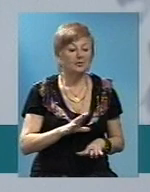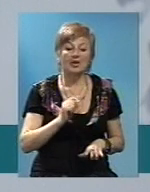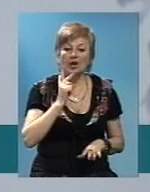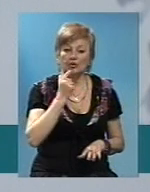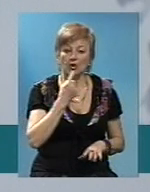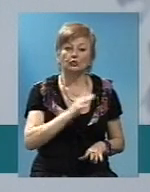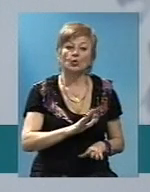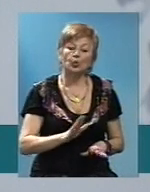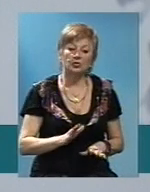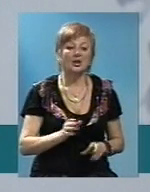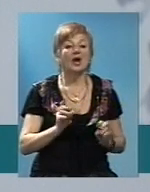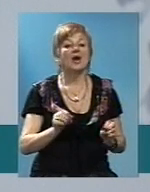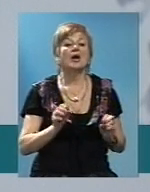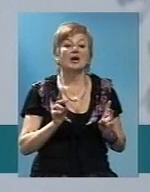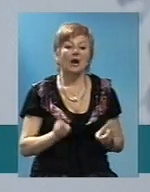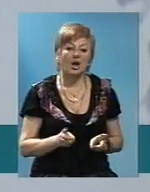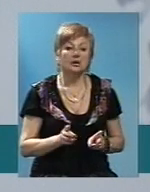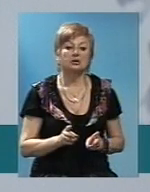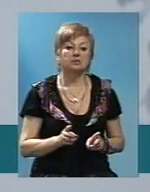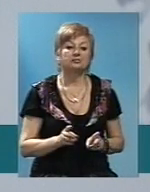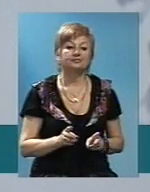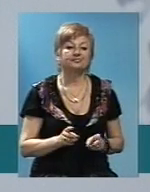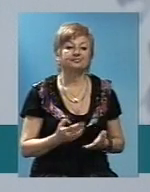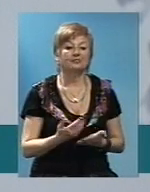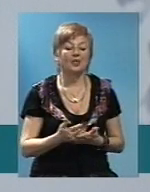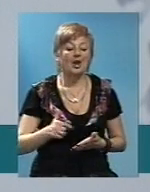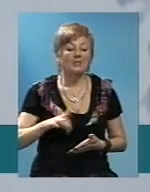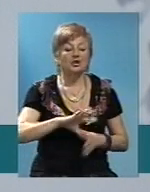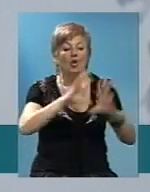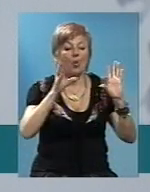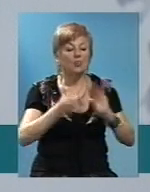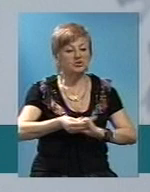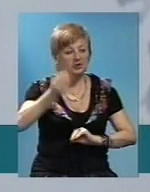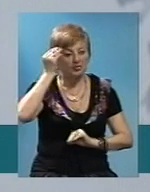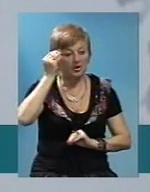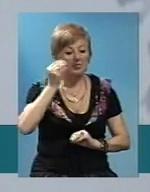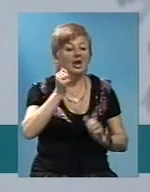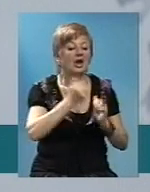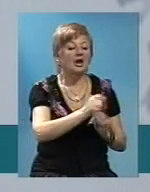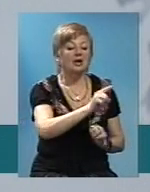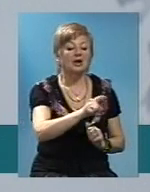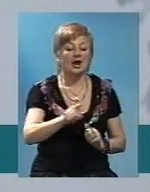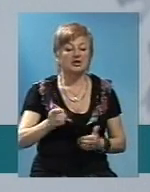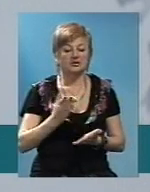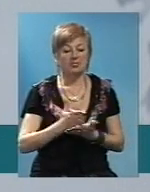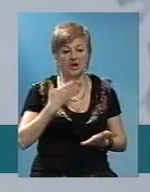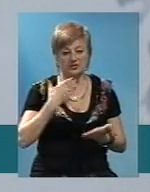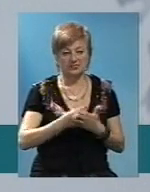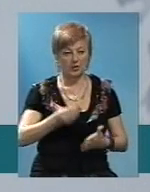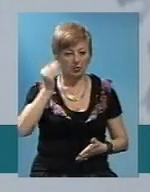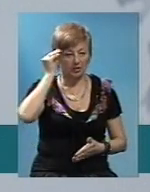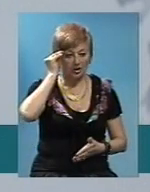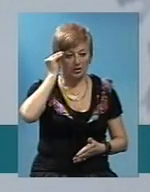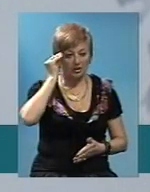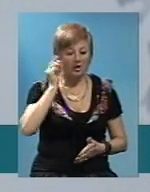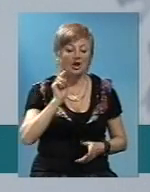складно, як саме прийти до єдиного рішення. Тобто кожен мав свою думку, як вирішити ту